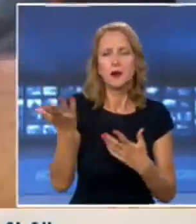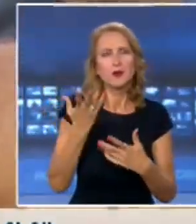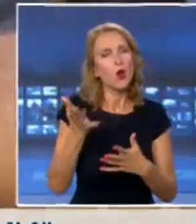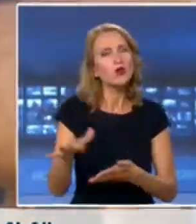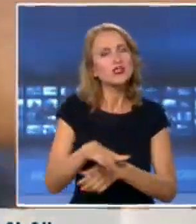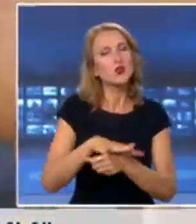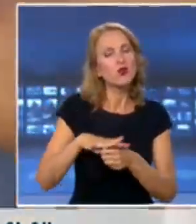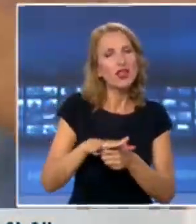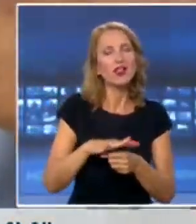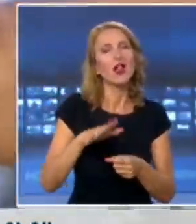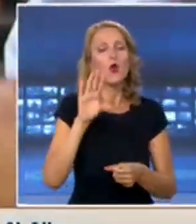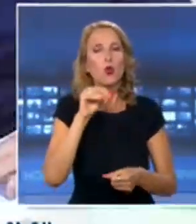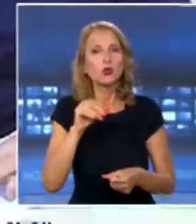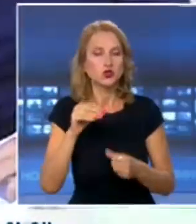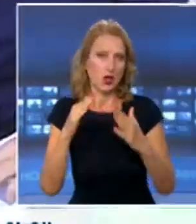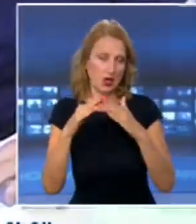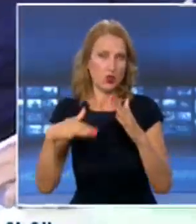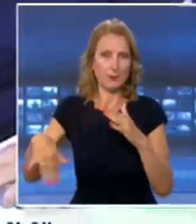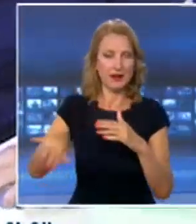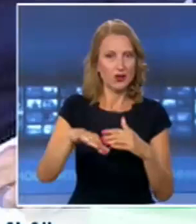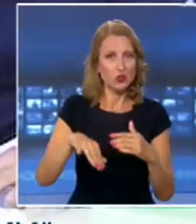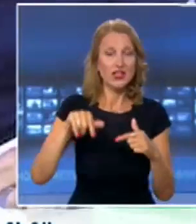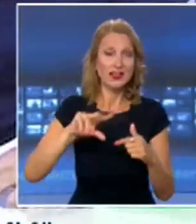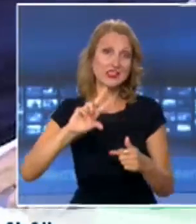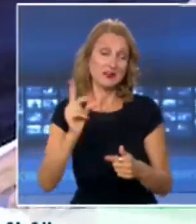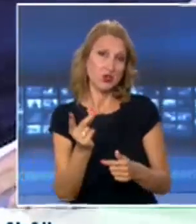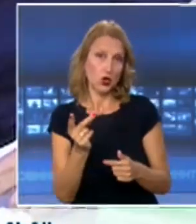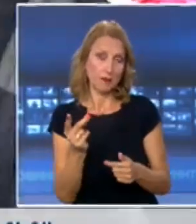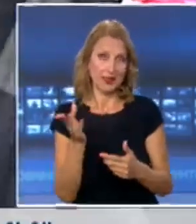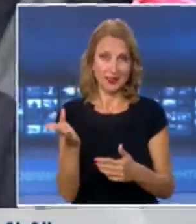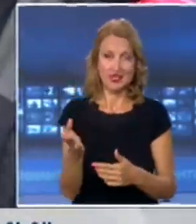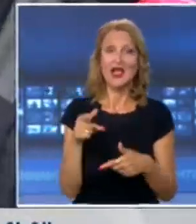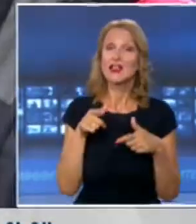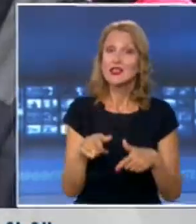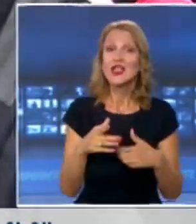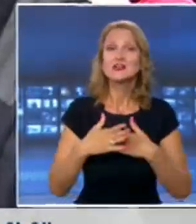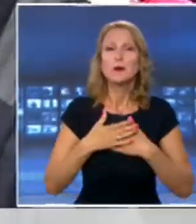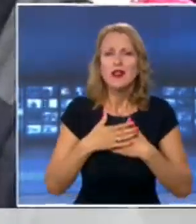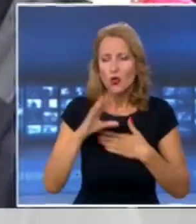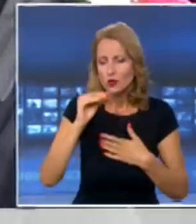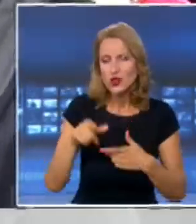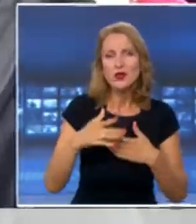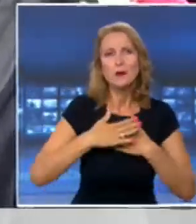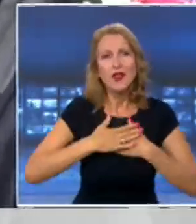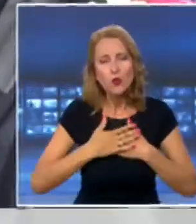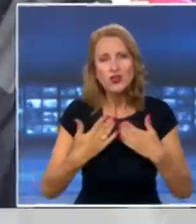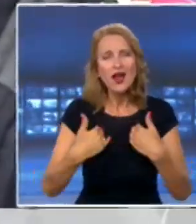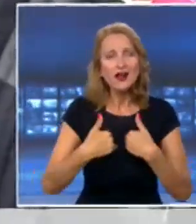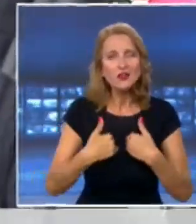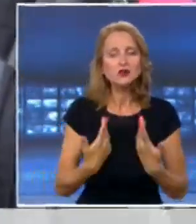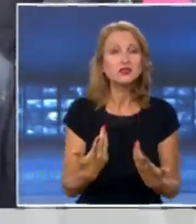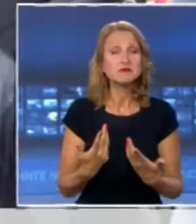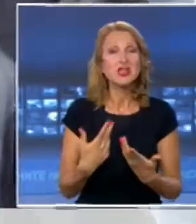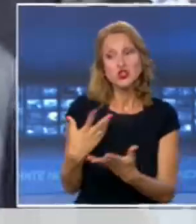приют. Днес за втори път осигури дом и обич. Този път за Чоки. Тази благодарност, която те имат към... Не знам дали заради това,